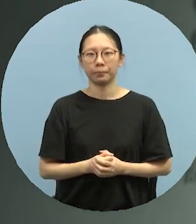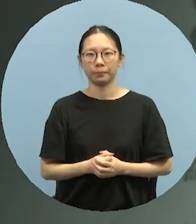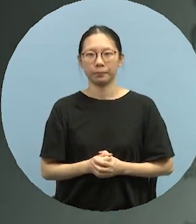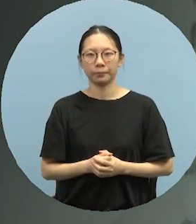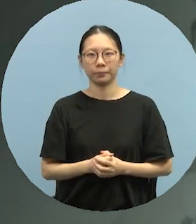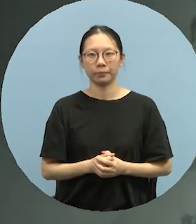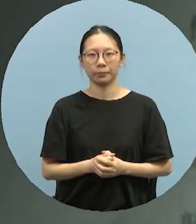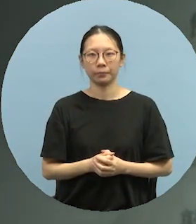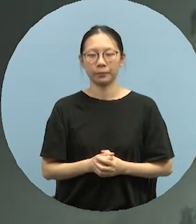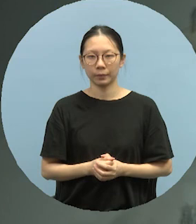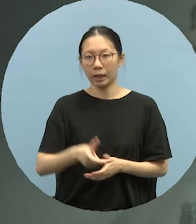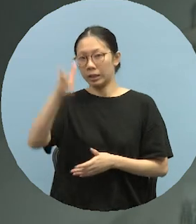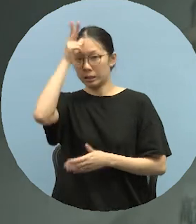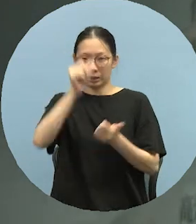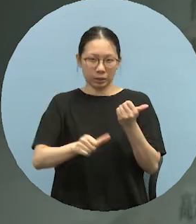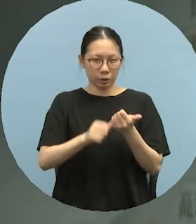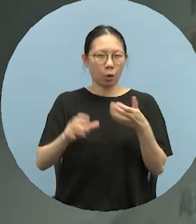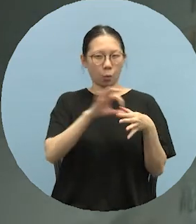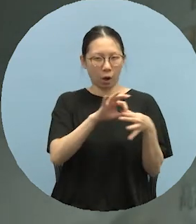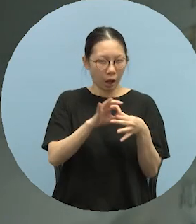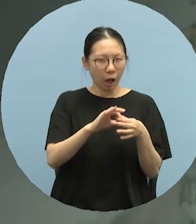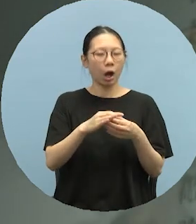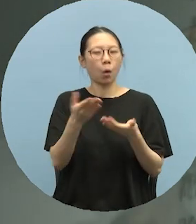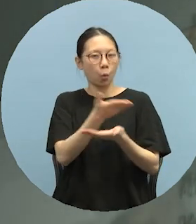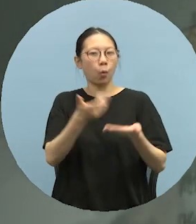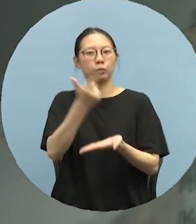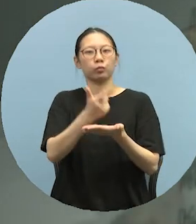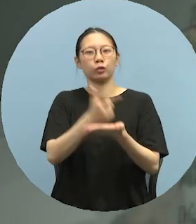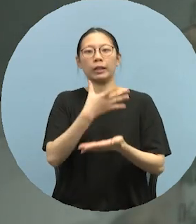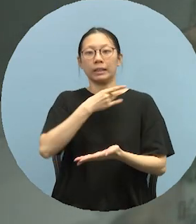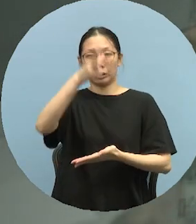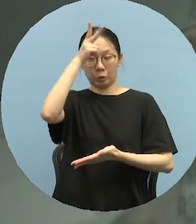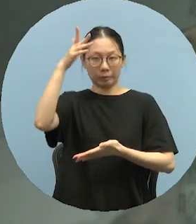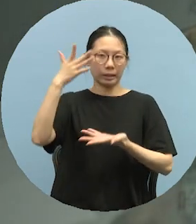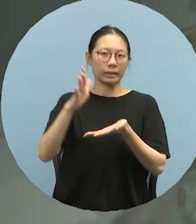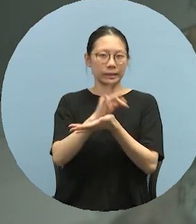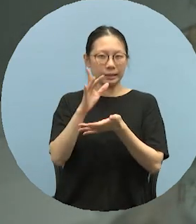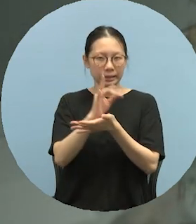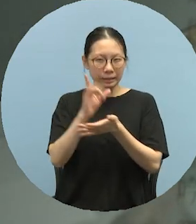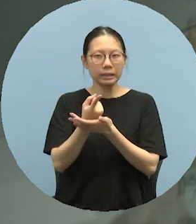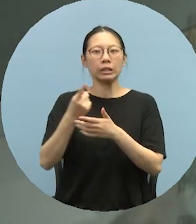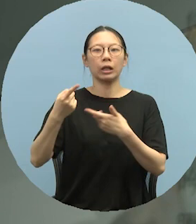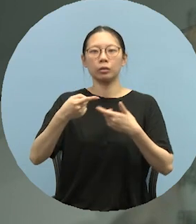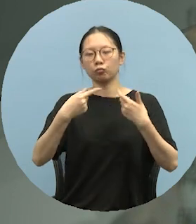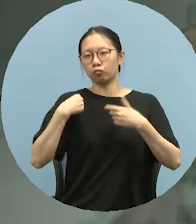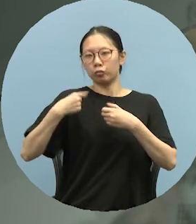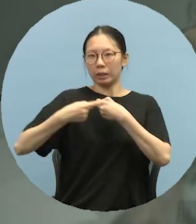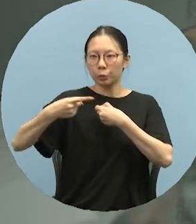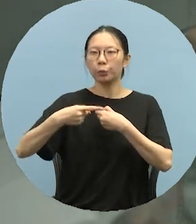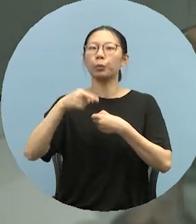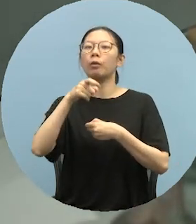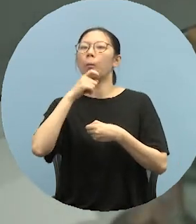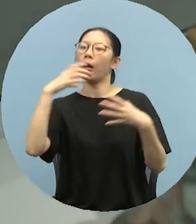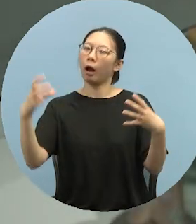不妖，君臣关系和谐极为重要。乾隆帝每年正月在崇华宫举办茶宴，同群臣